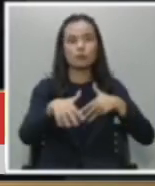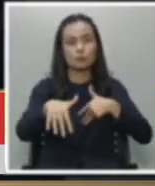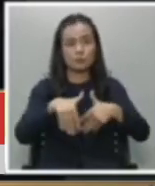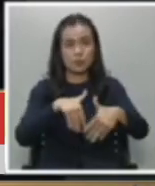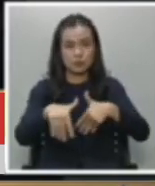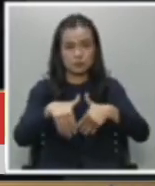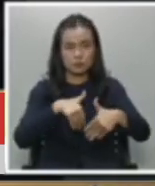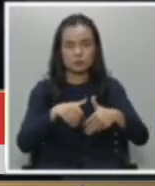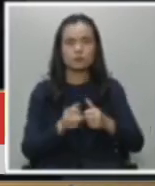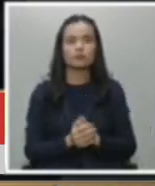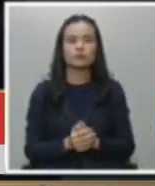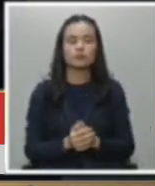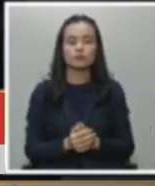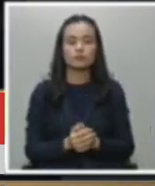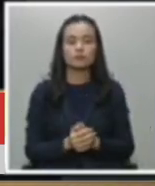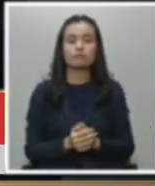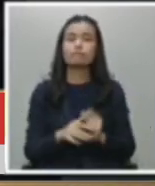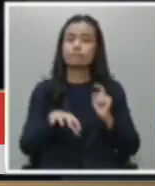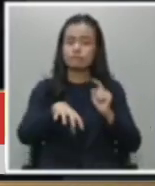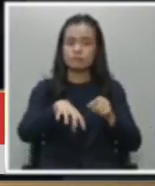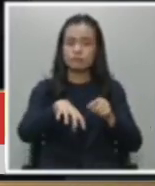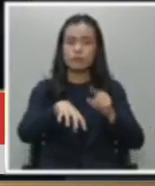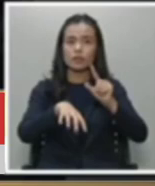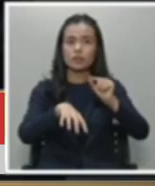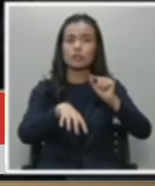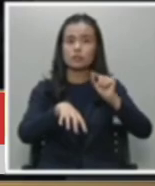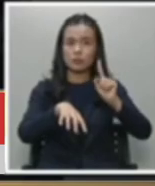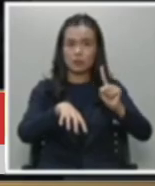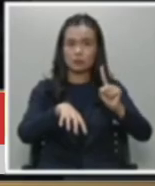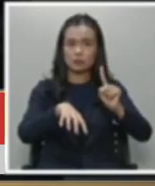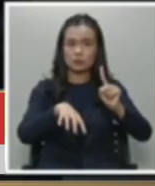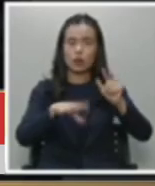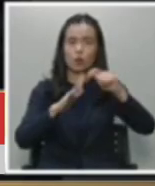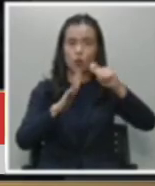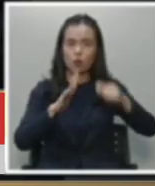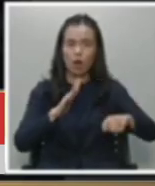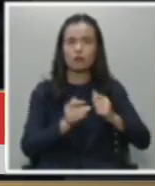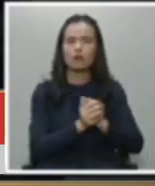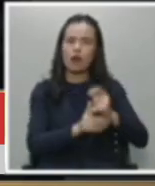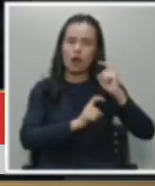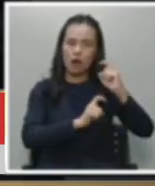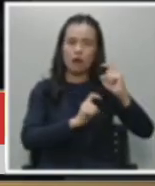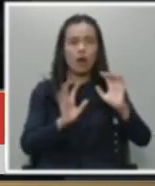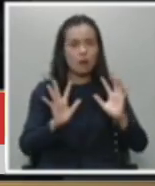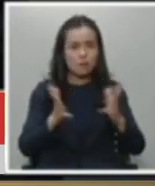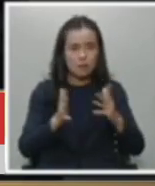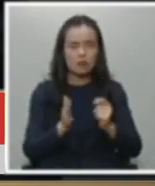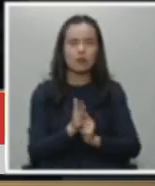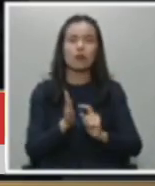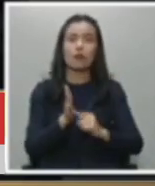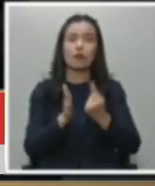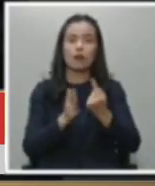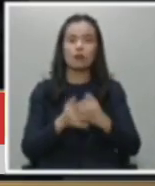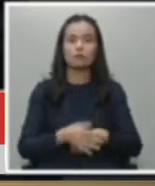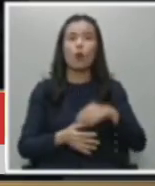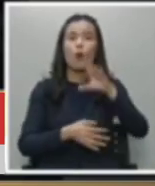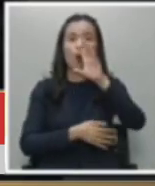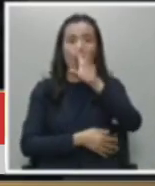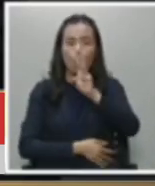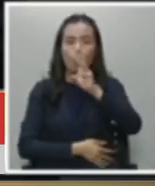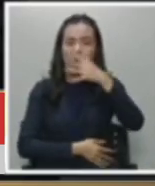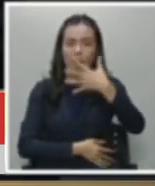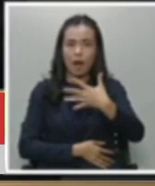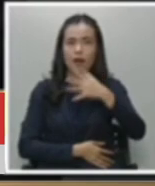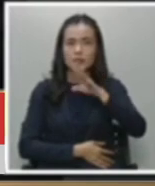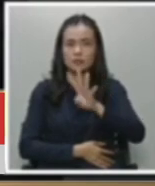ในที่อยู่ในเทอร์มินอล21ปลอดภัยมากที่สุดเริ่มตั้งแต่ชั้น6ชั้น5ชั้น4